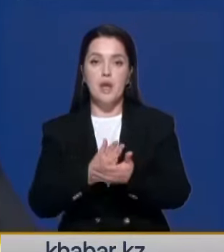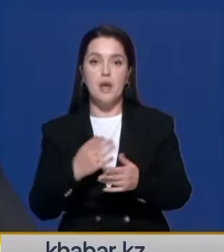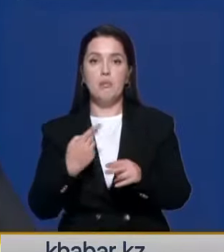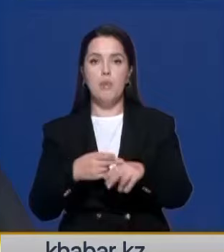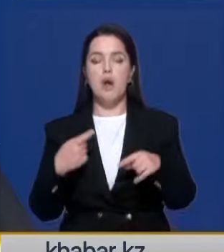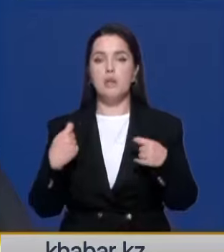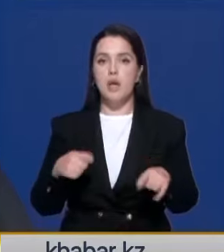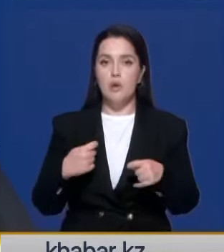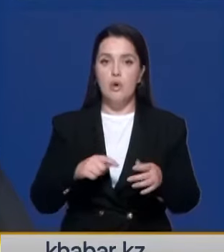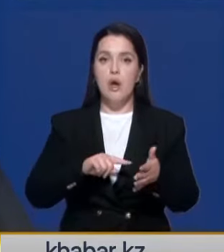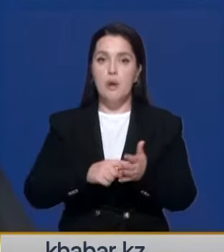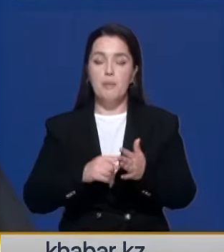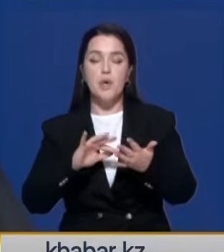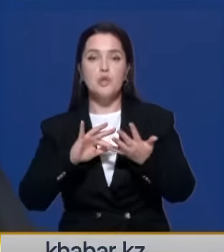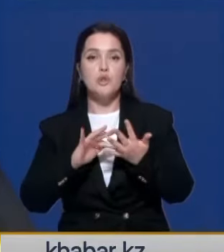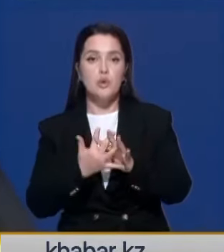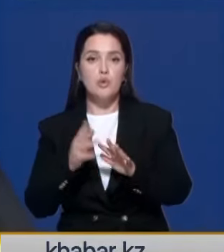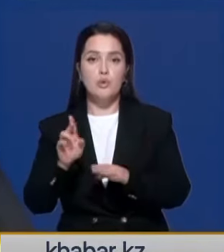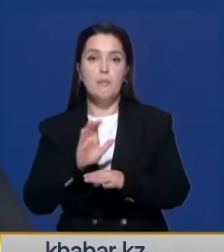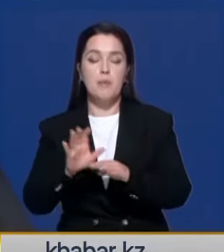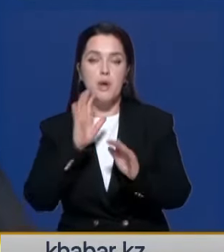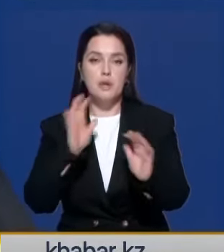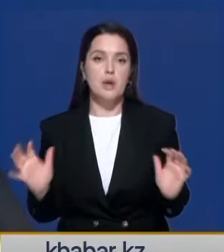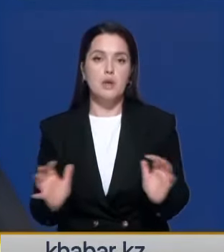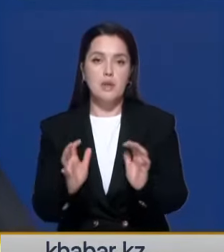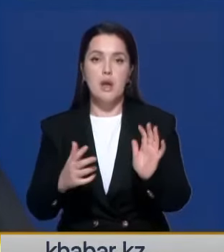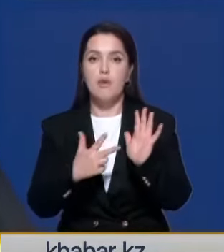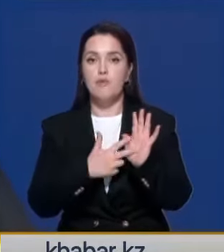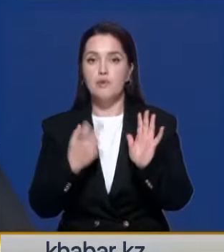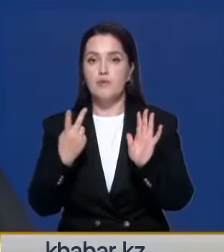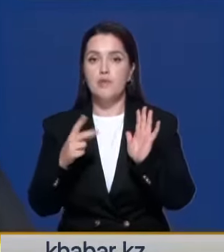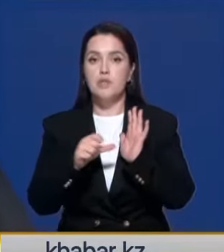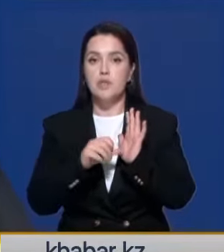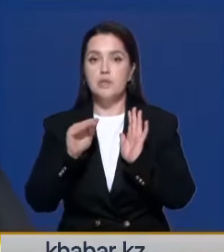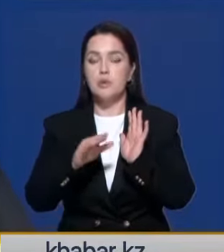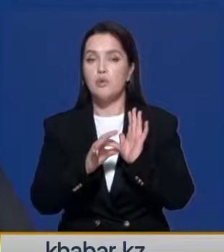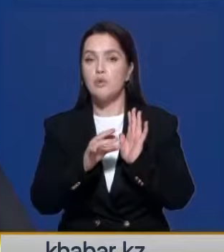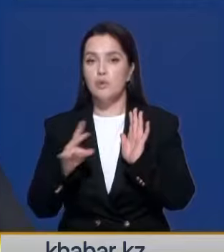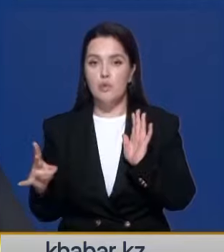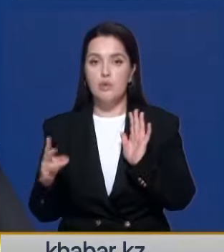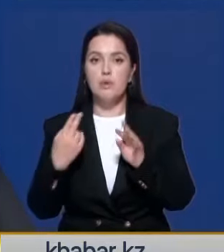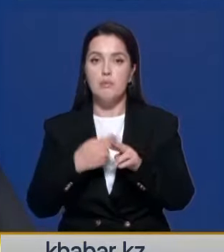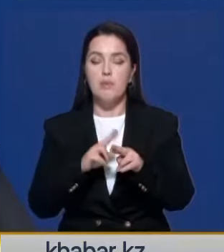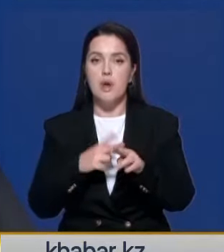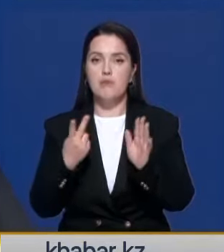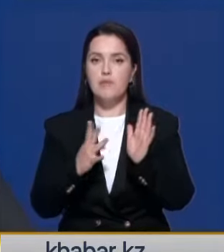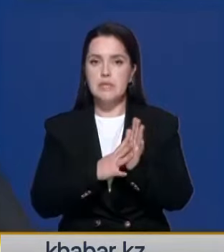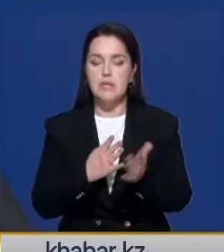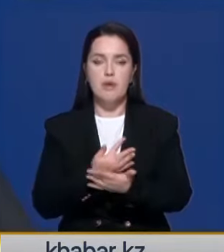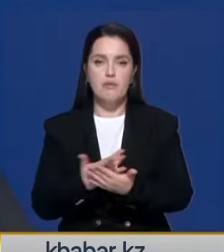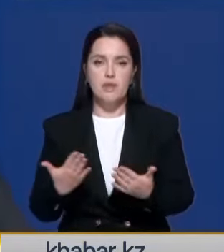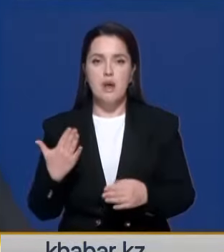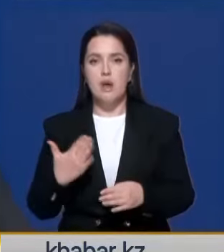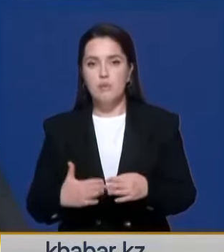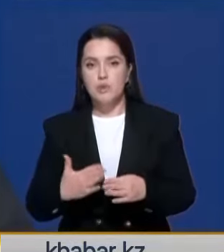и у сельхозпроизводителей хранятся более 826 тысяч тонн по 29 видам основных